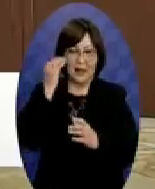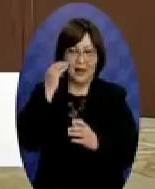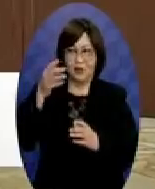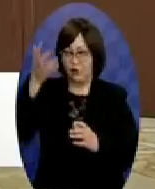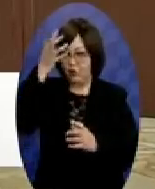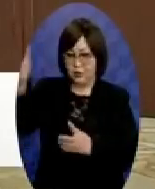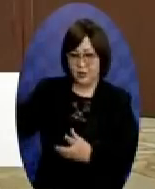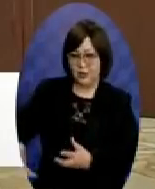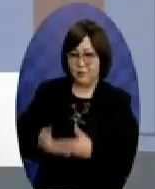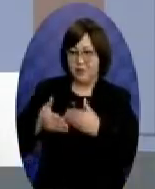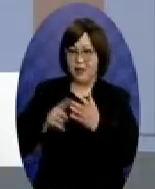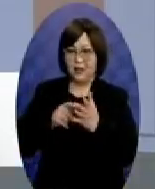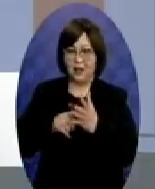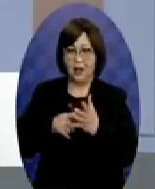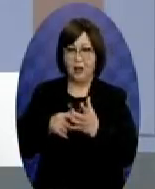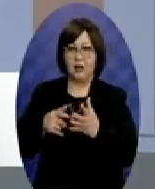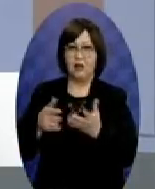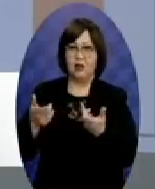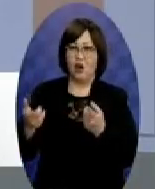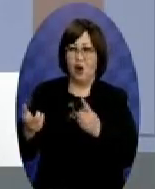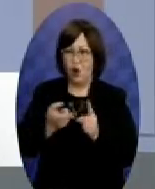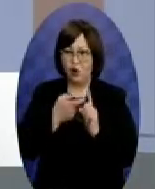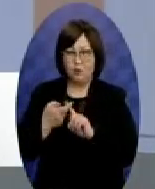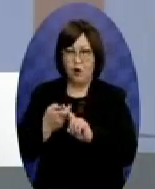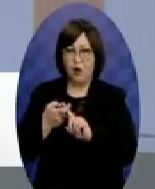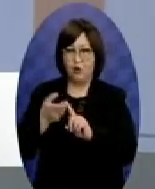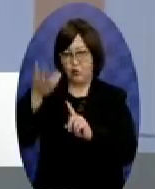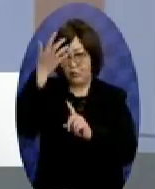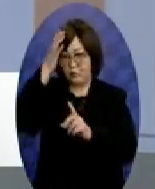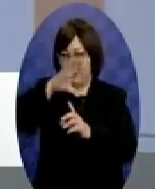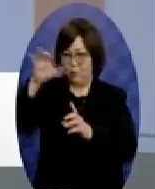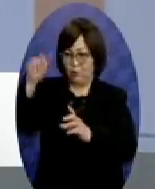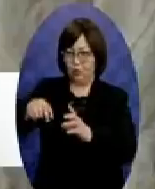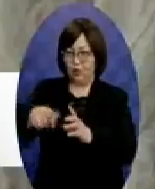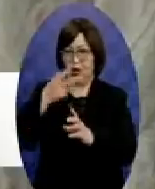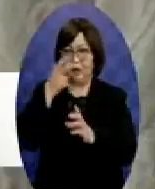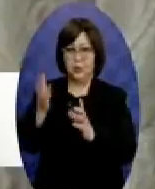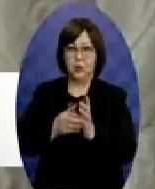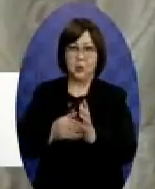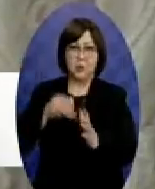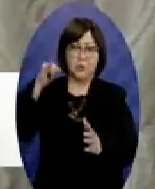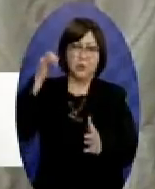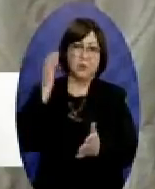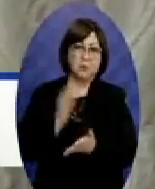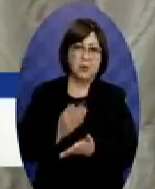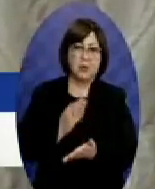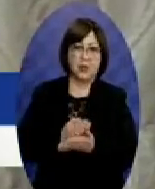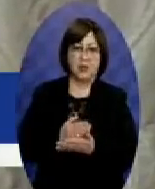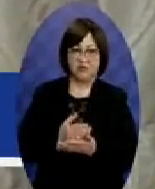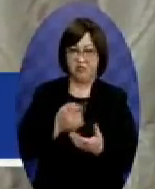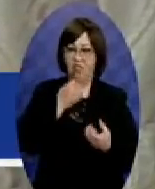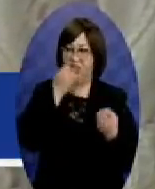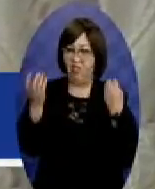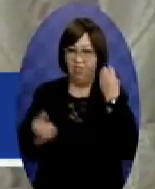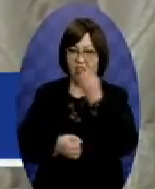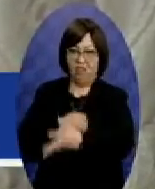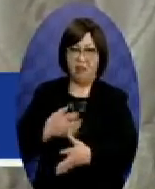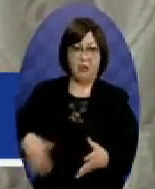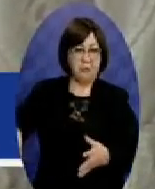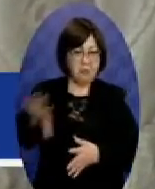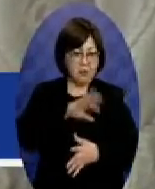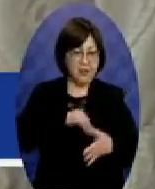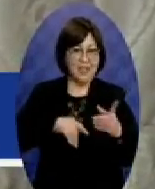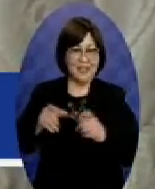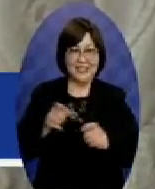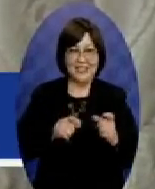төрийн байгууллагуудын уялдаа холбоо муу байгааг хуралдаанд оролцогчд хэлж байла. Бид бол эдийн засгийн